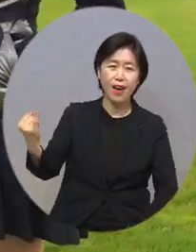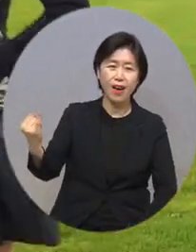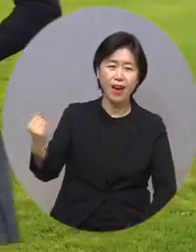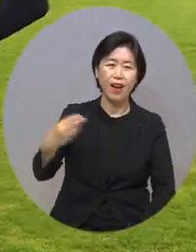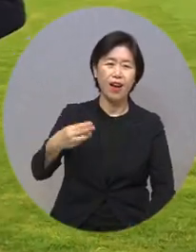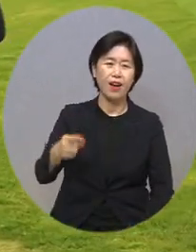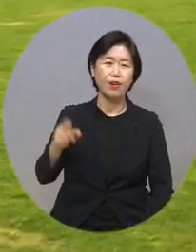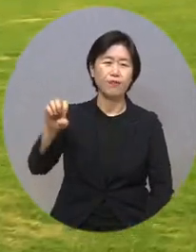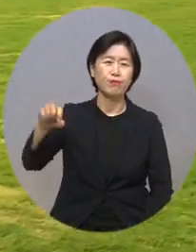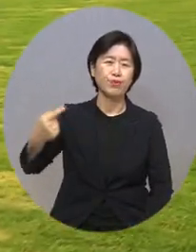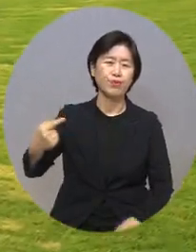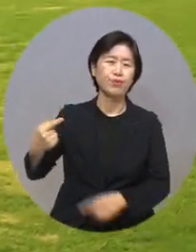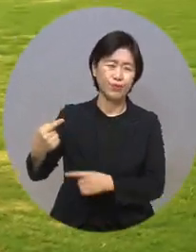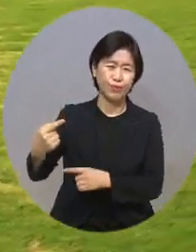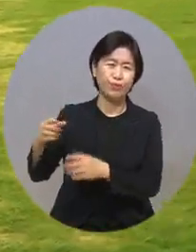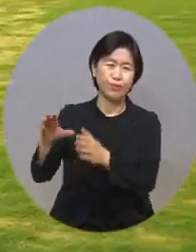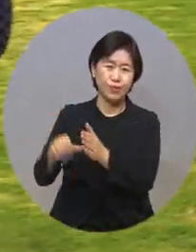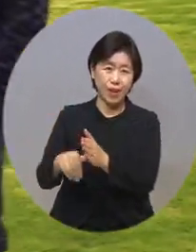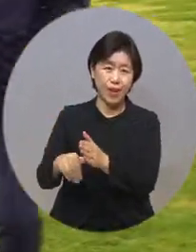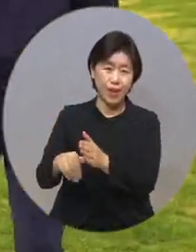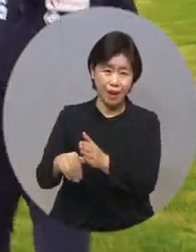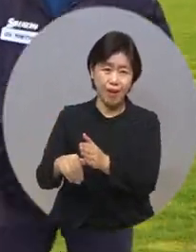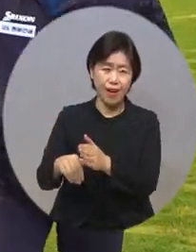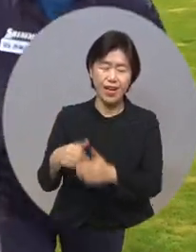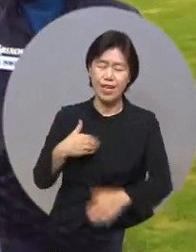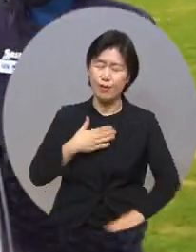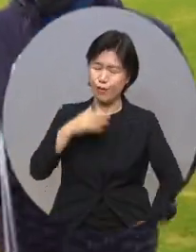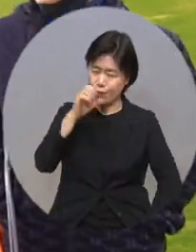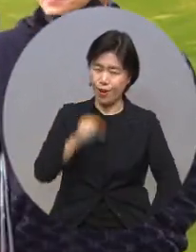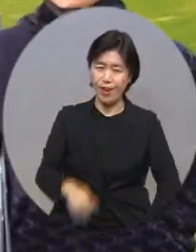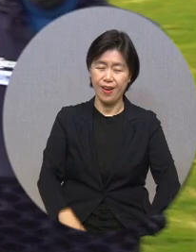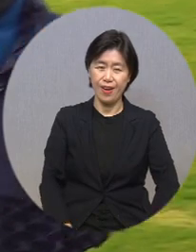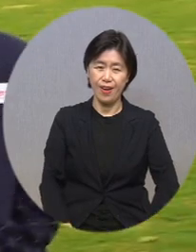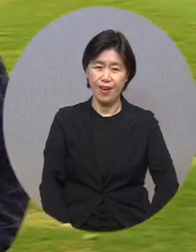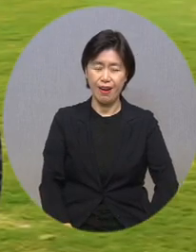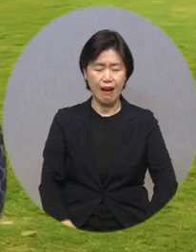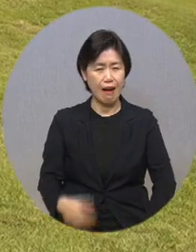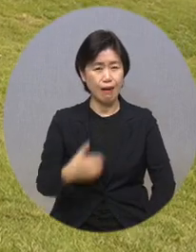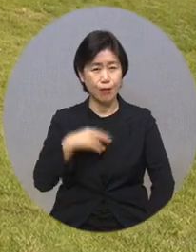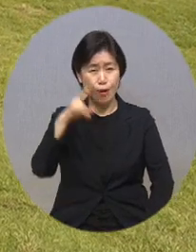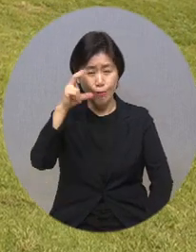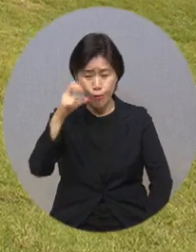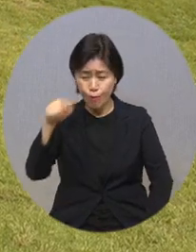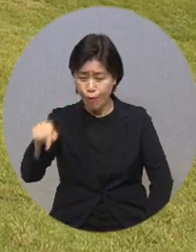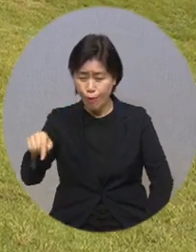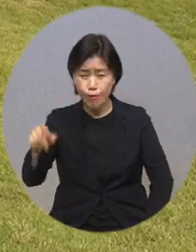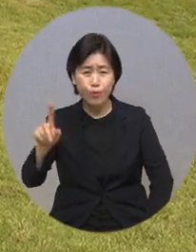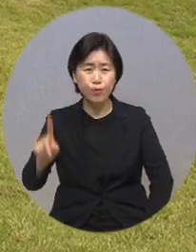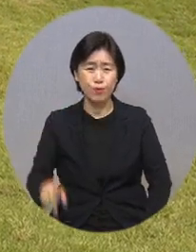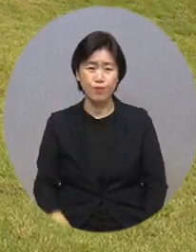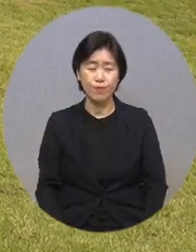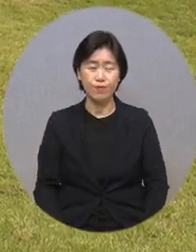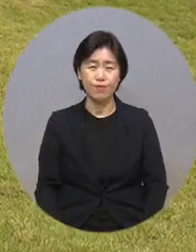약간 들어가서 기분이 좋은 상태예요. 공이 이쯤에 여기. 아니 어떻게 여기 빠질 수가 있어?